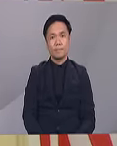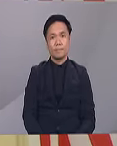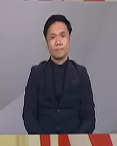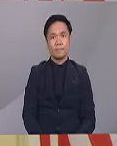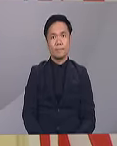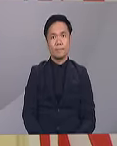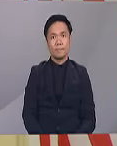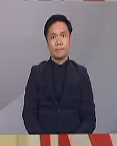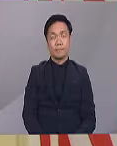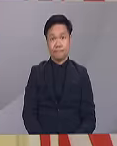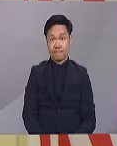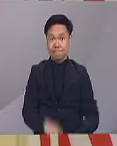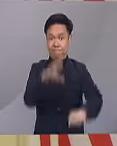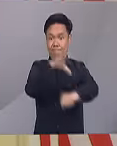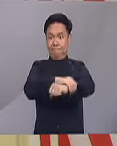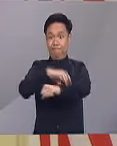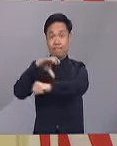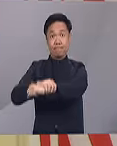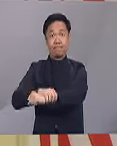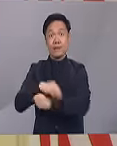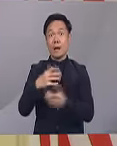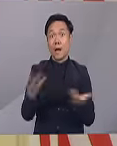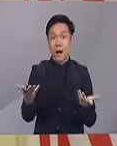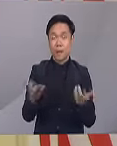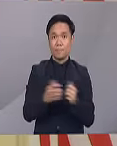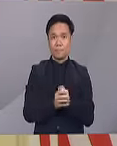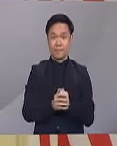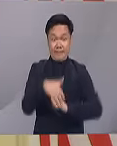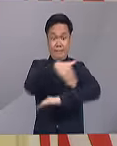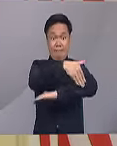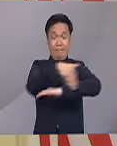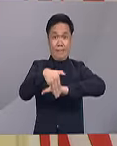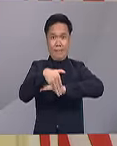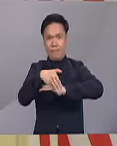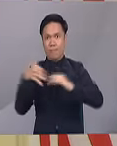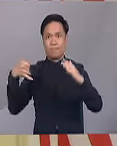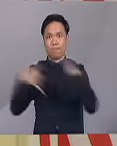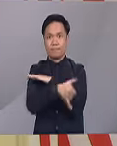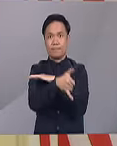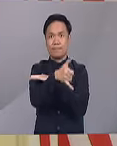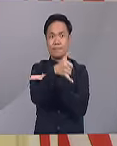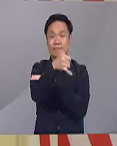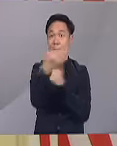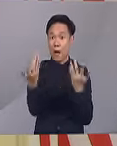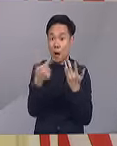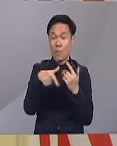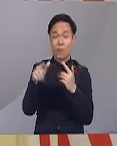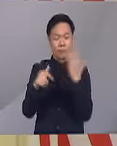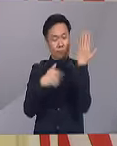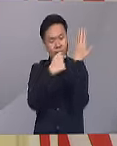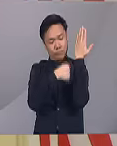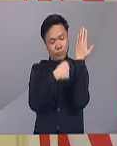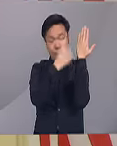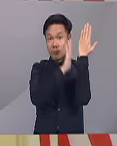Mereka yang ditahan telah cuba membolosi kawasan sempadan negara di pantai barat